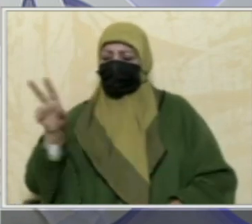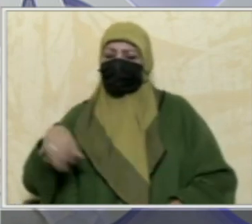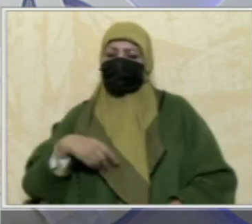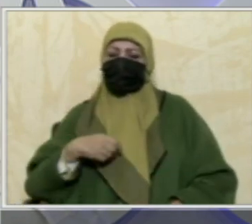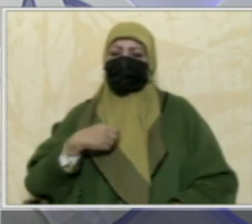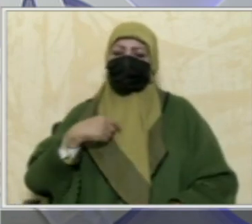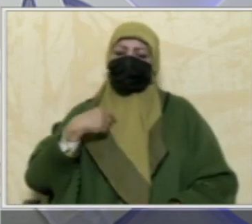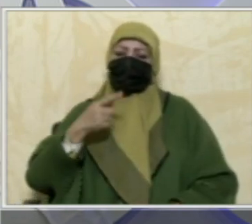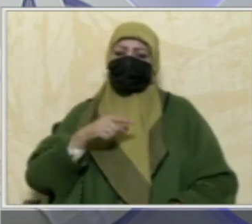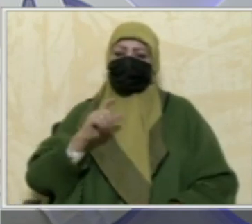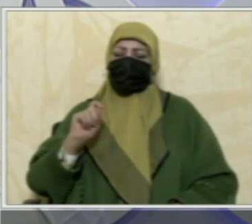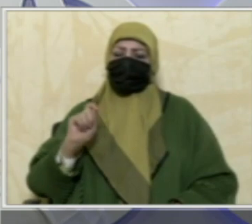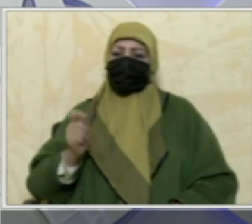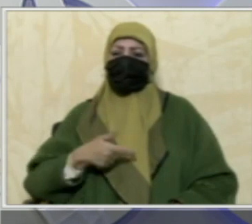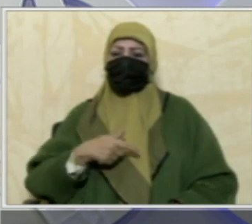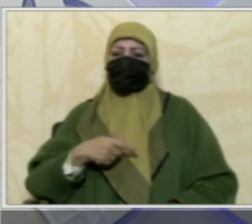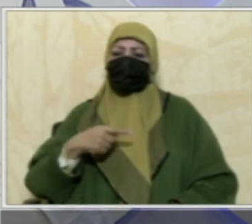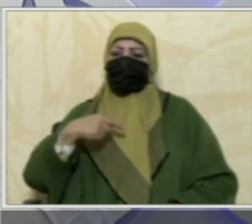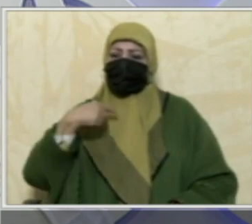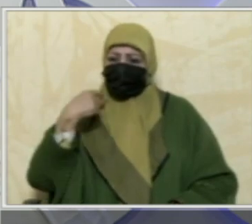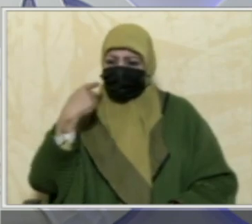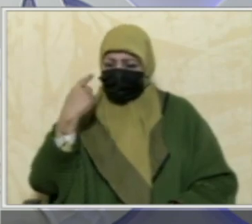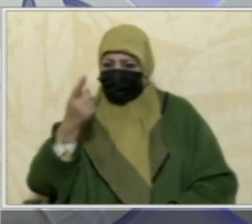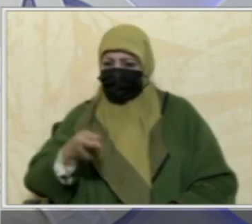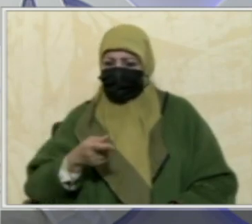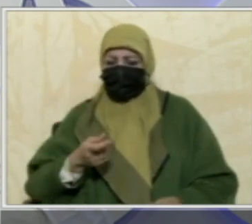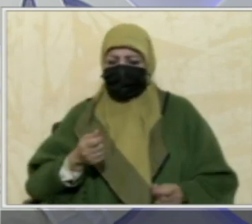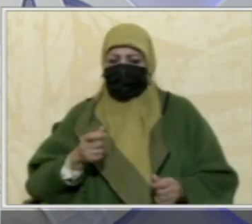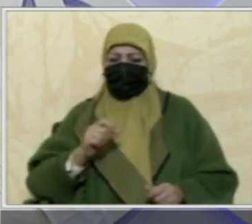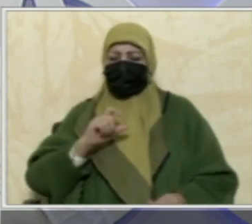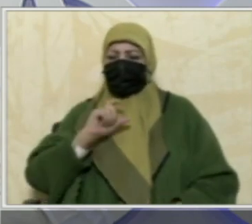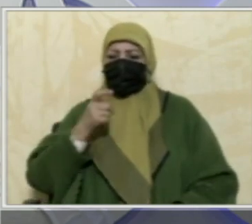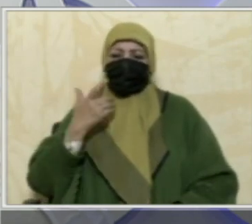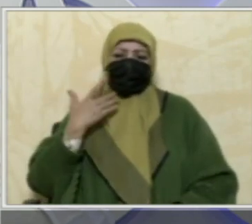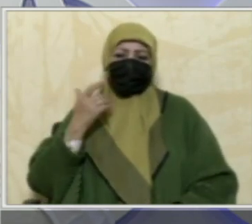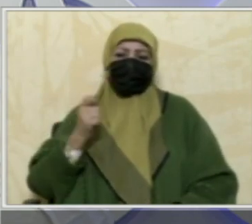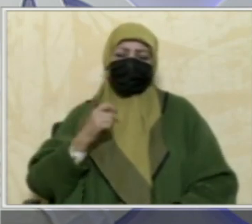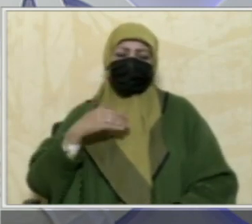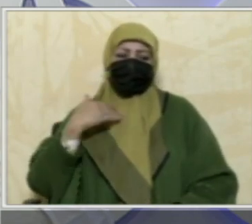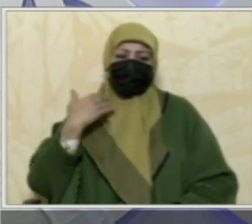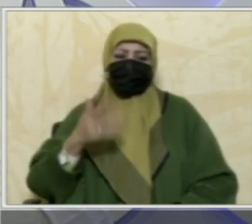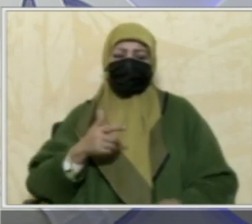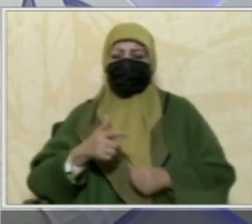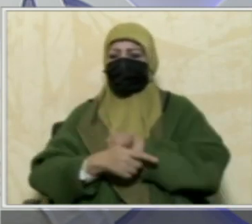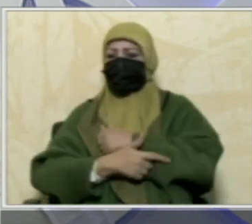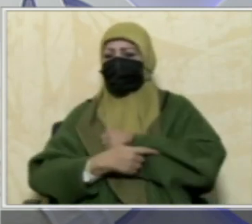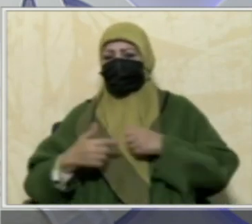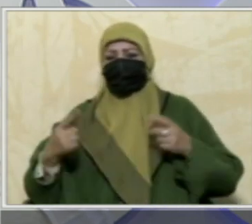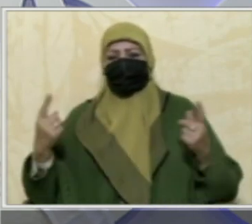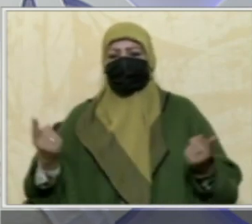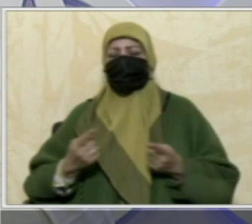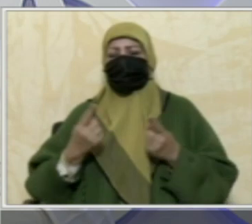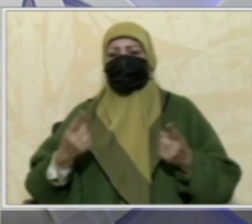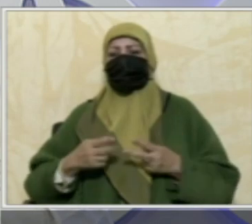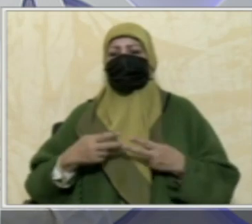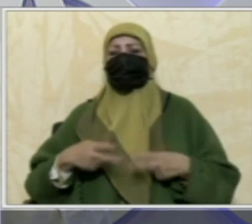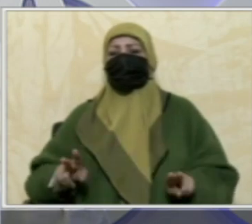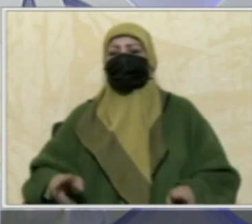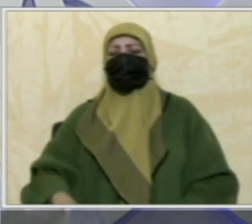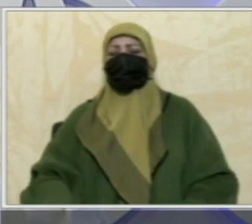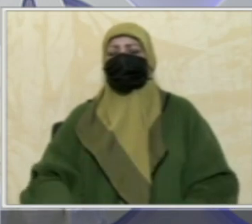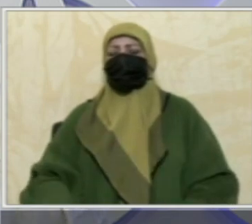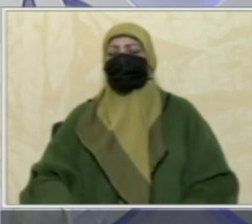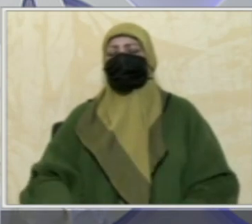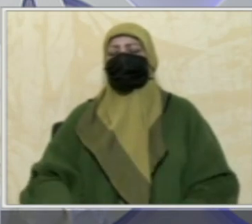احيانا تخلصه بعد العيد واحيانا بعد اسبوع فادي لا باس بها ما دام لا شك ان الاولى والاحسن الانسان